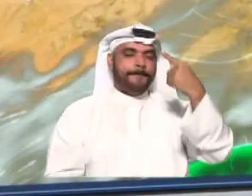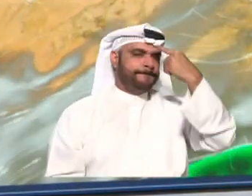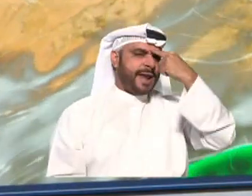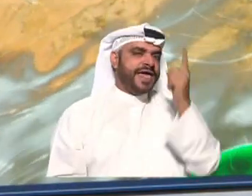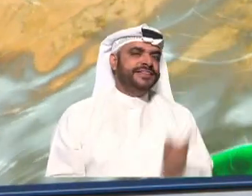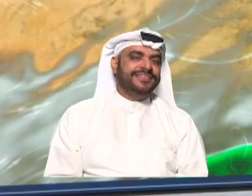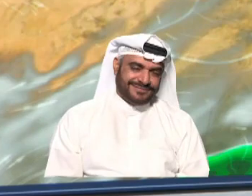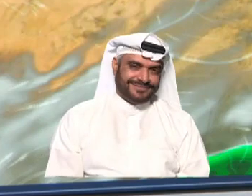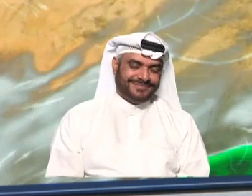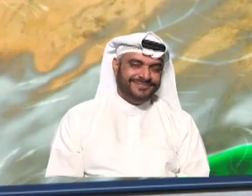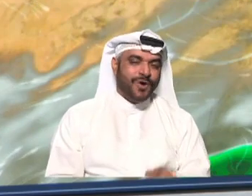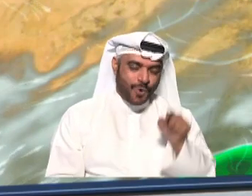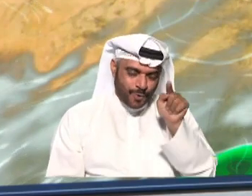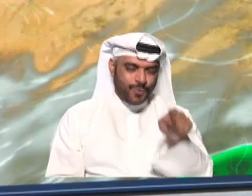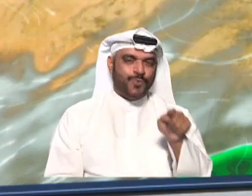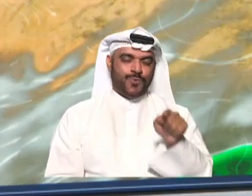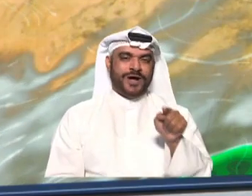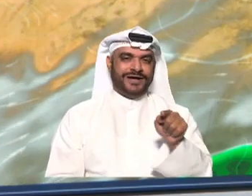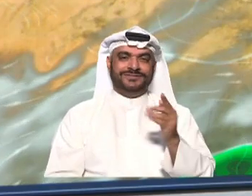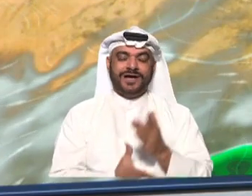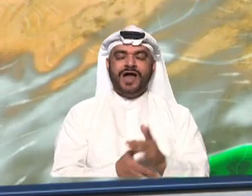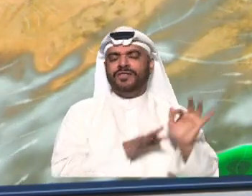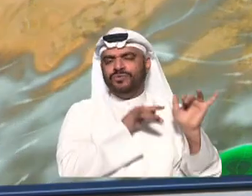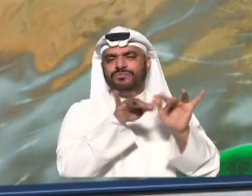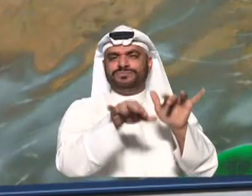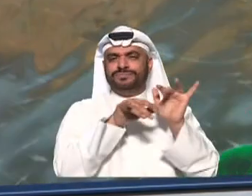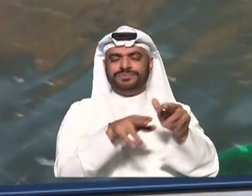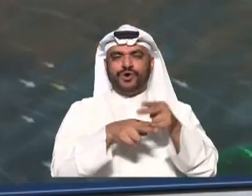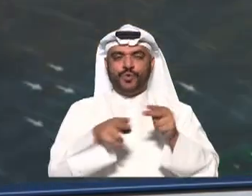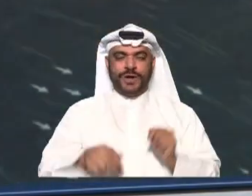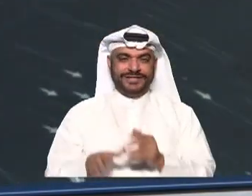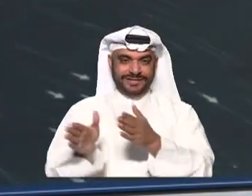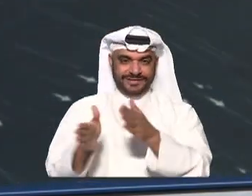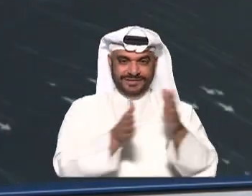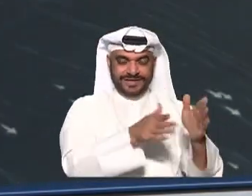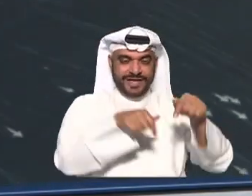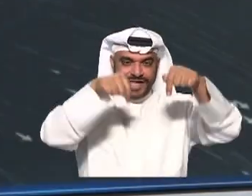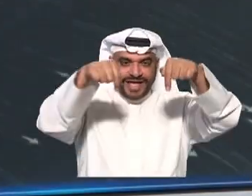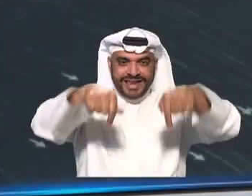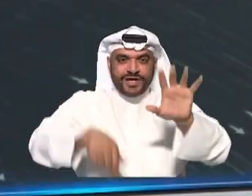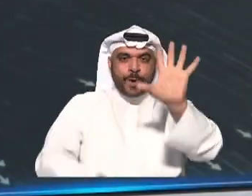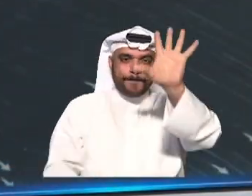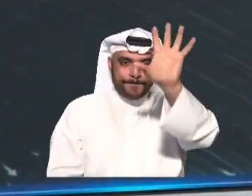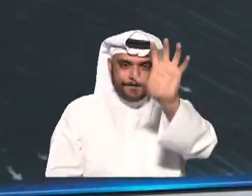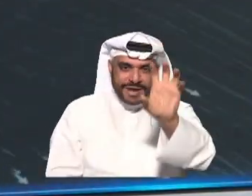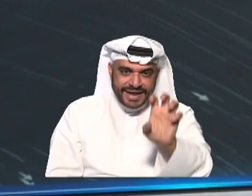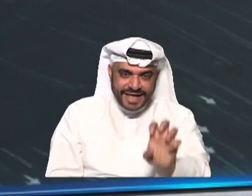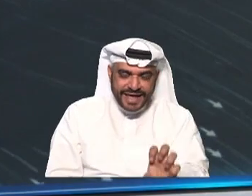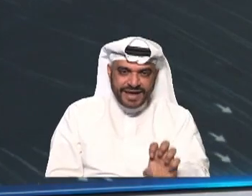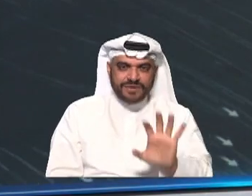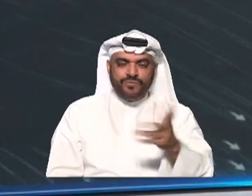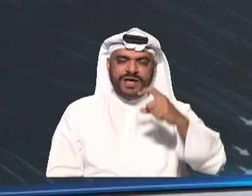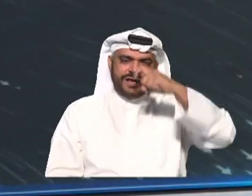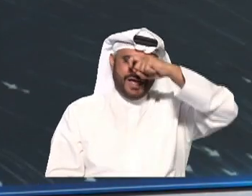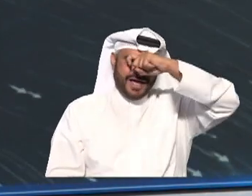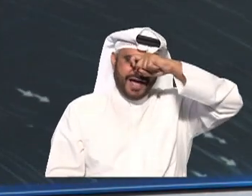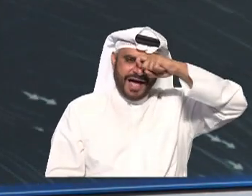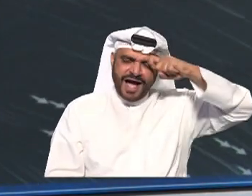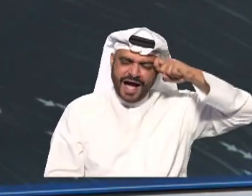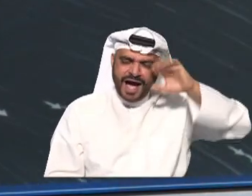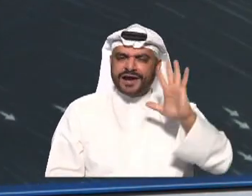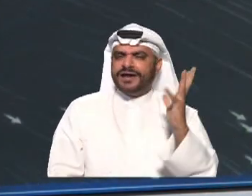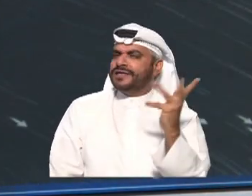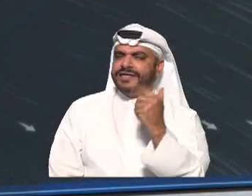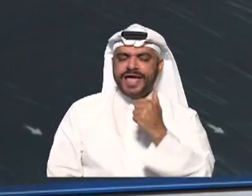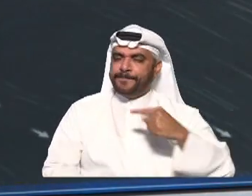أجواء راح تكون مستقرة على دولة الكويت. الأجواء المتوقعة في منتصف هذه الليلة أجواء تميل إلى الحرارة، ومتوقع تصل